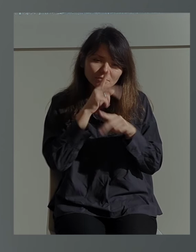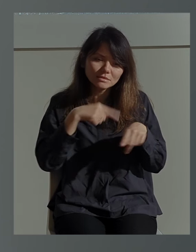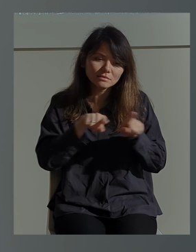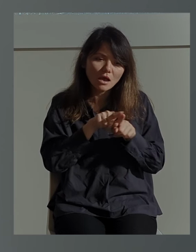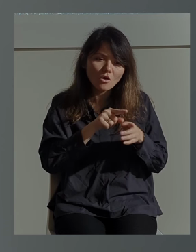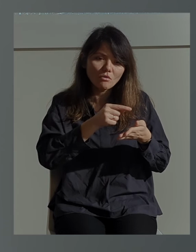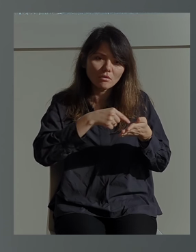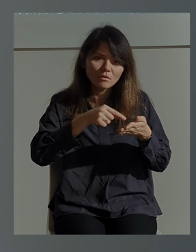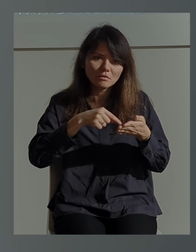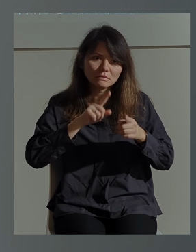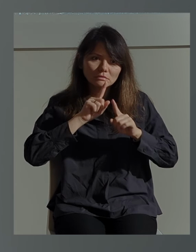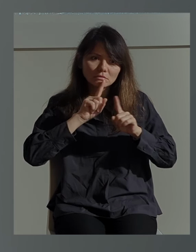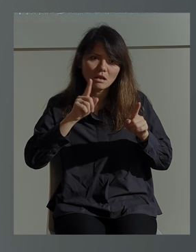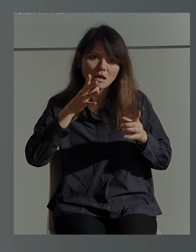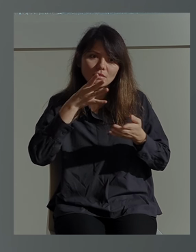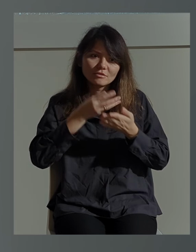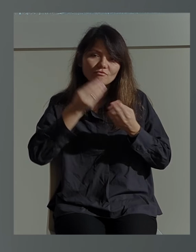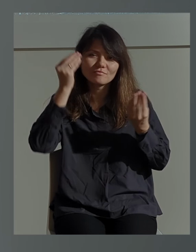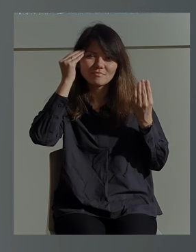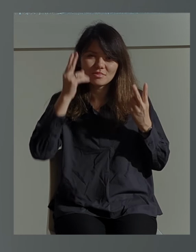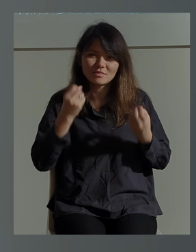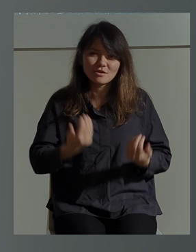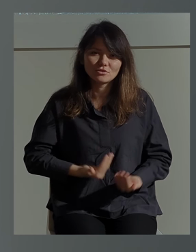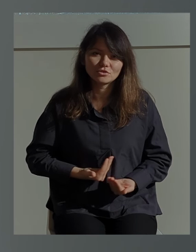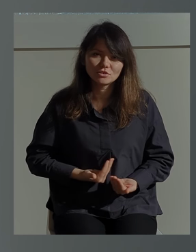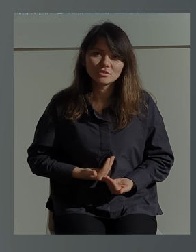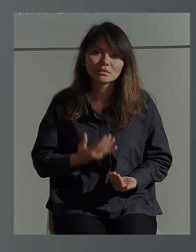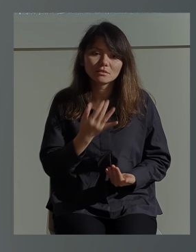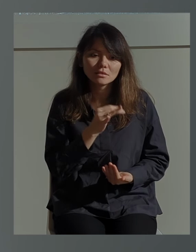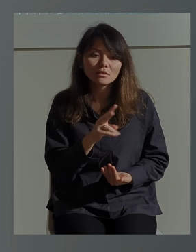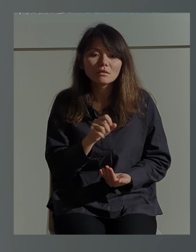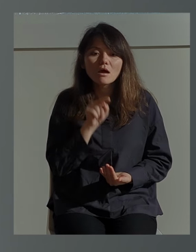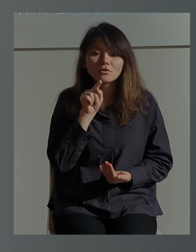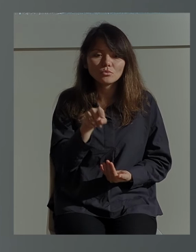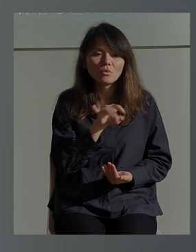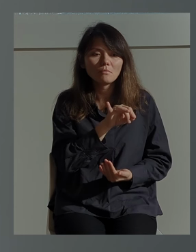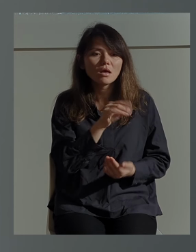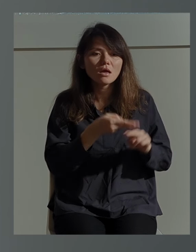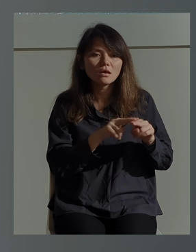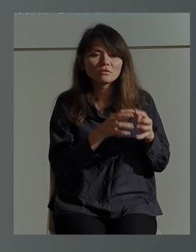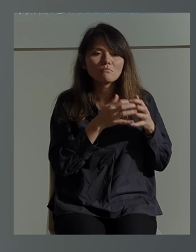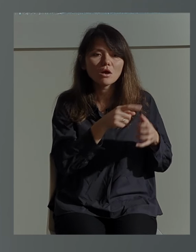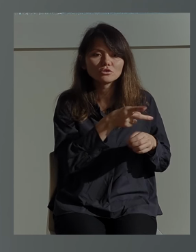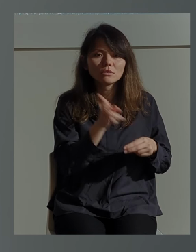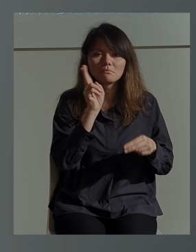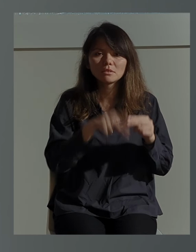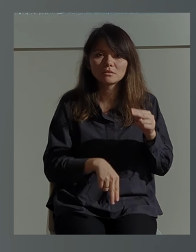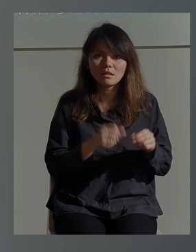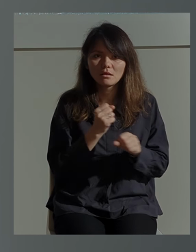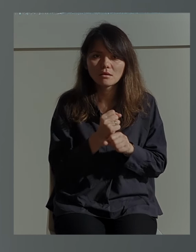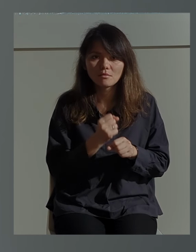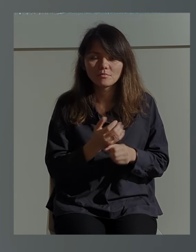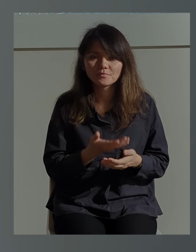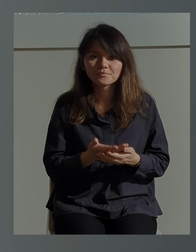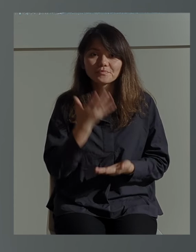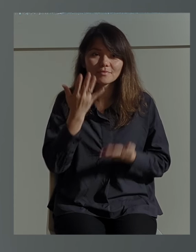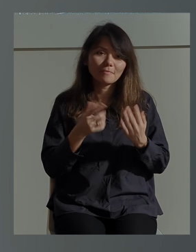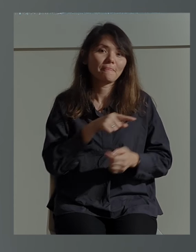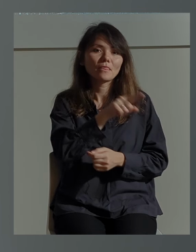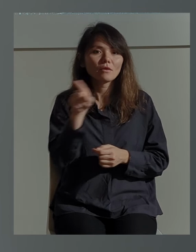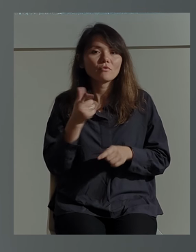потому что такие у него странные взгляды на жизнь но именно конечно на нём она перестаёт работать потому что скажем так если вы слишком